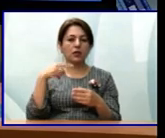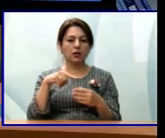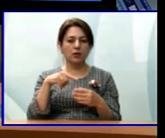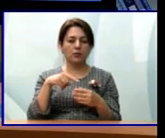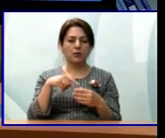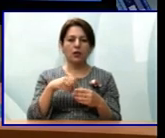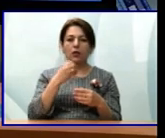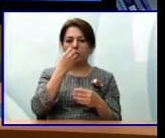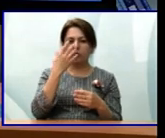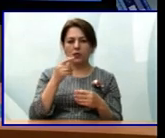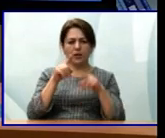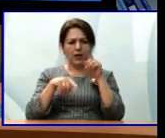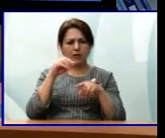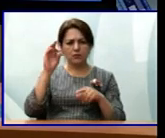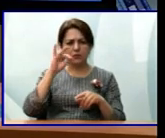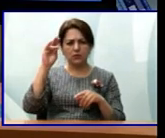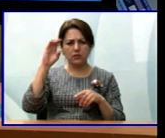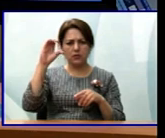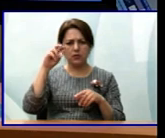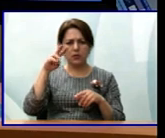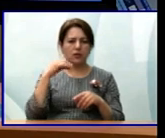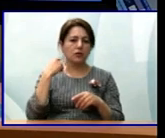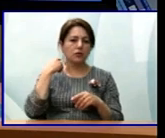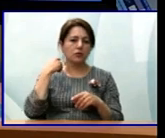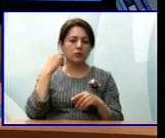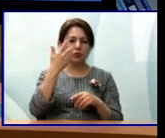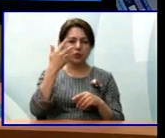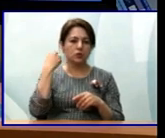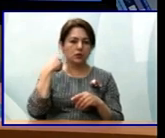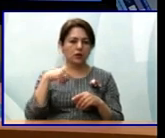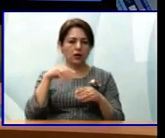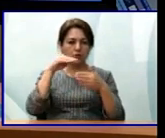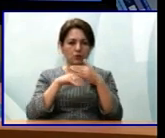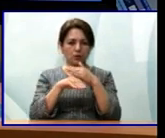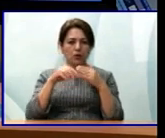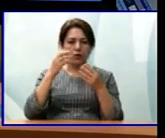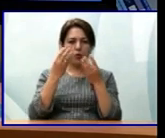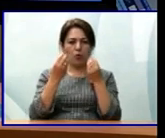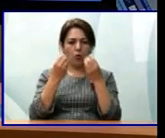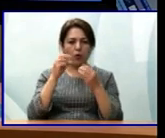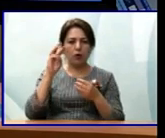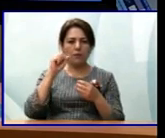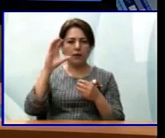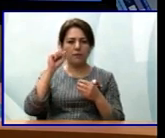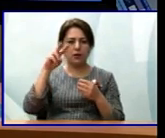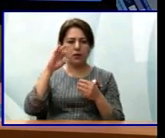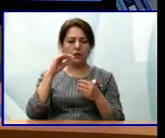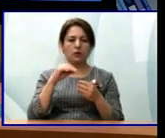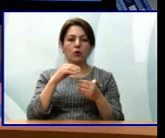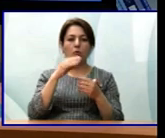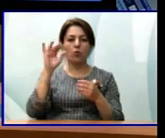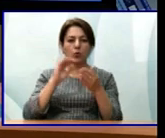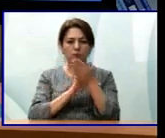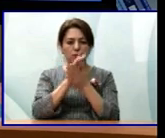gullar ayrim jinsli, uchinchi raqam ostidagi ho'l mevali o'simlik,